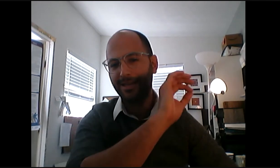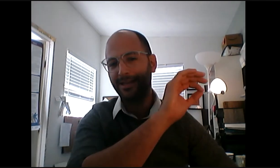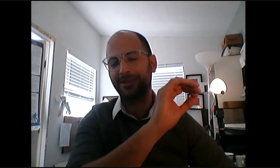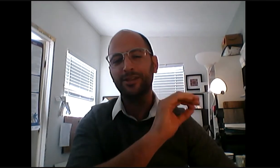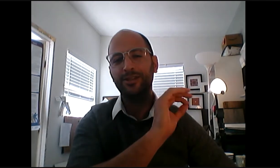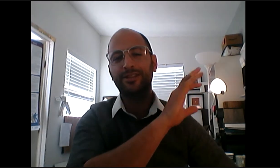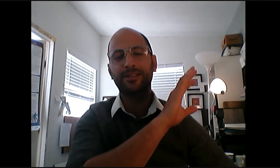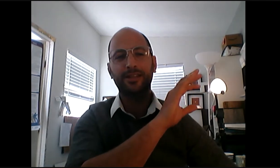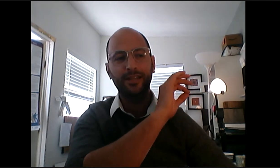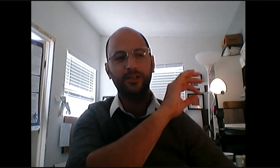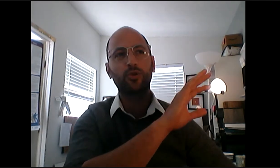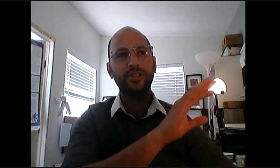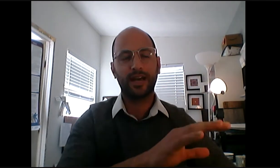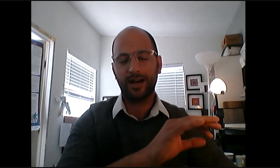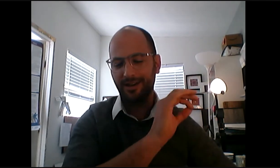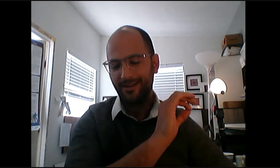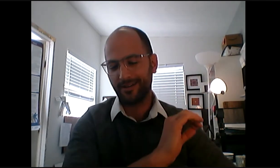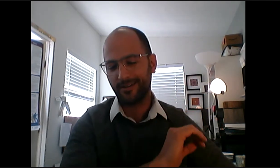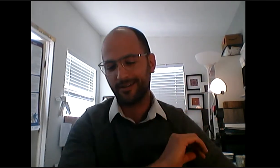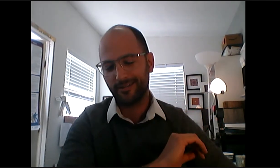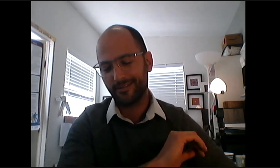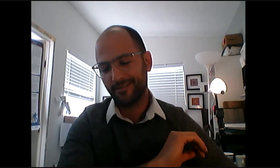וככה זה ניטעו,